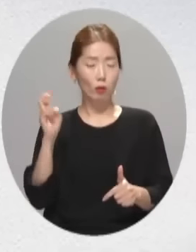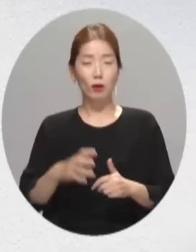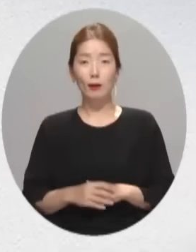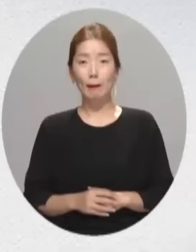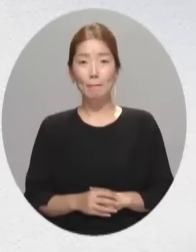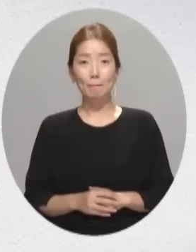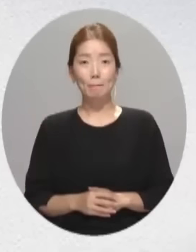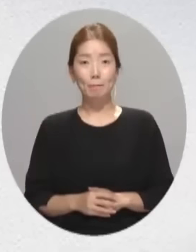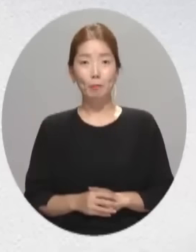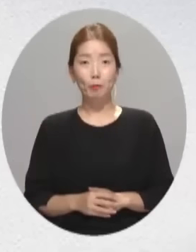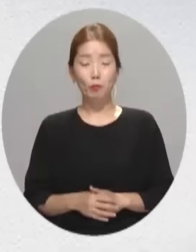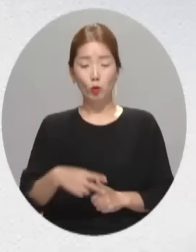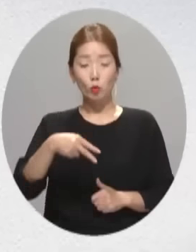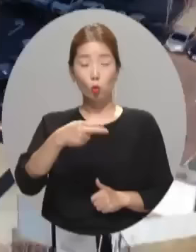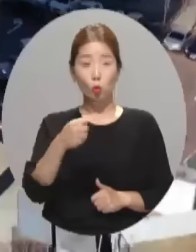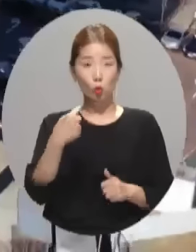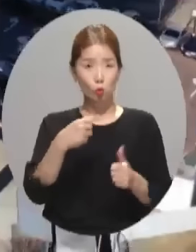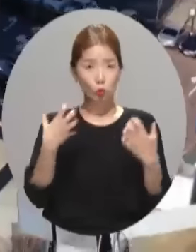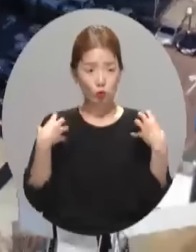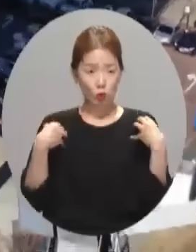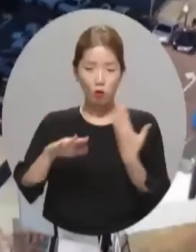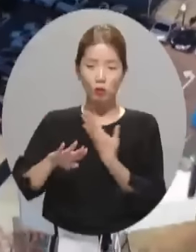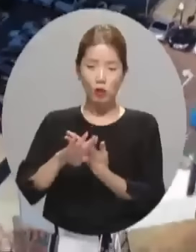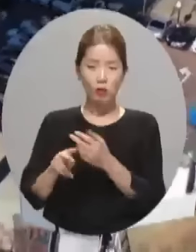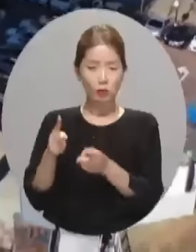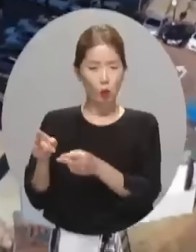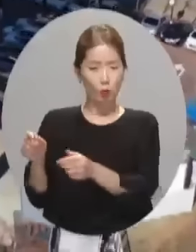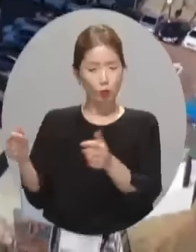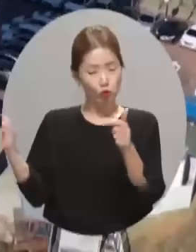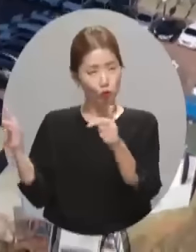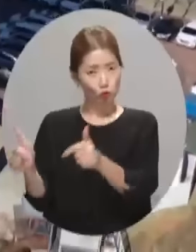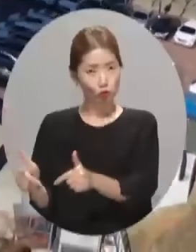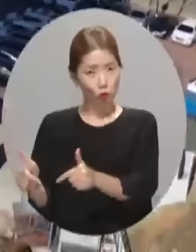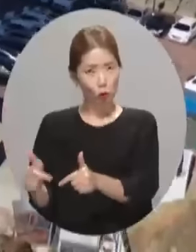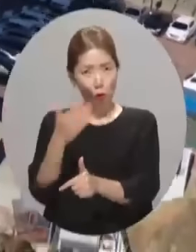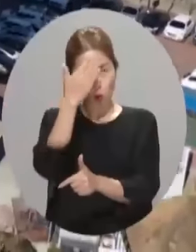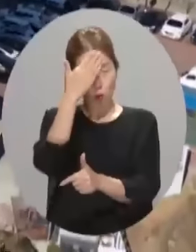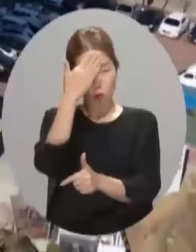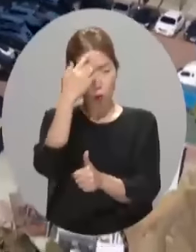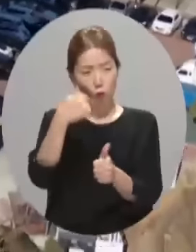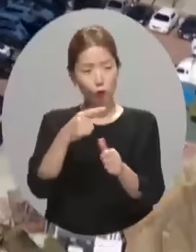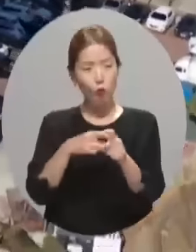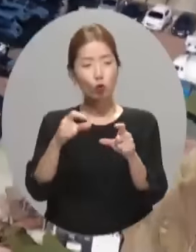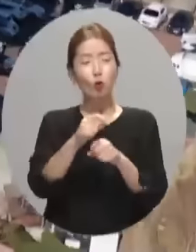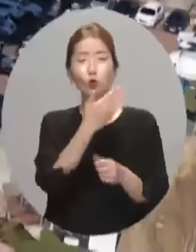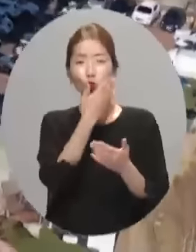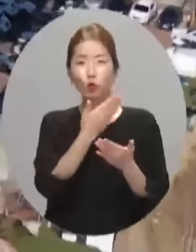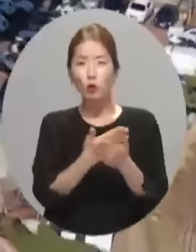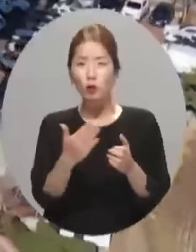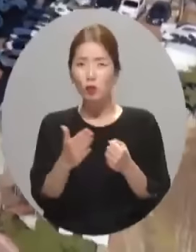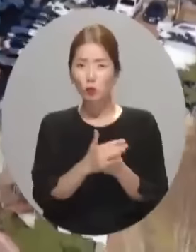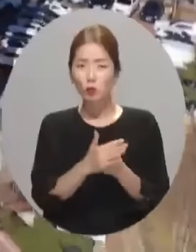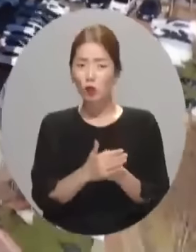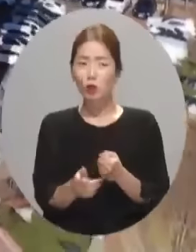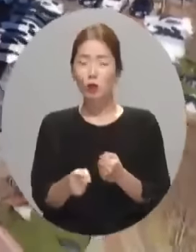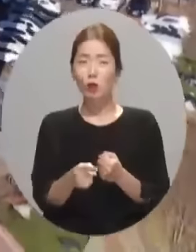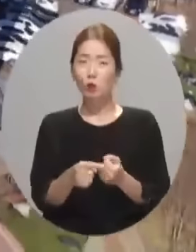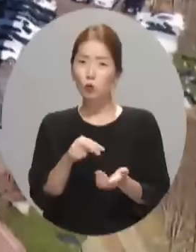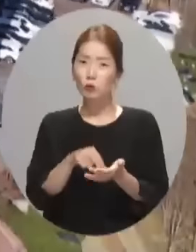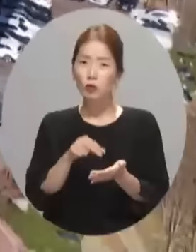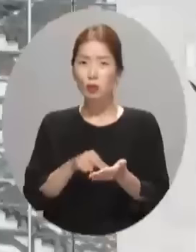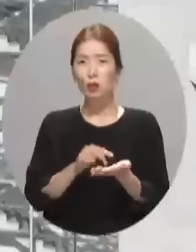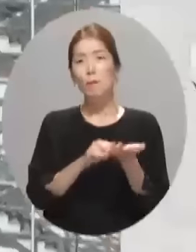큽니다. 도교육청은 다른 사업 예산을 줄이더라도 무상교육이 우선이라며 중단되는 일은 없을 것이라는